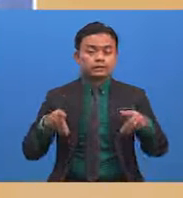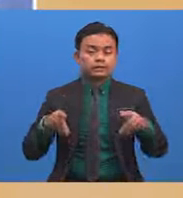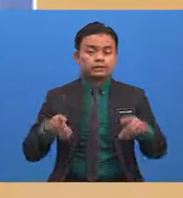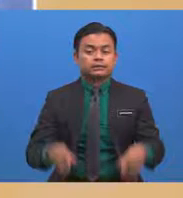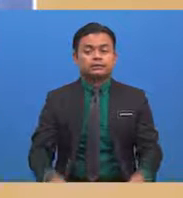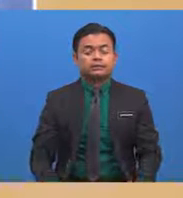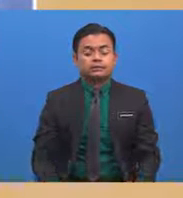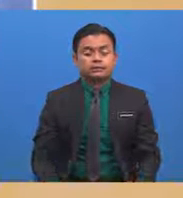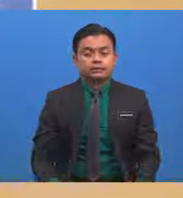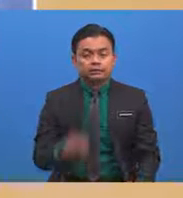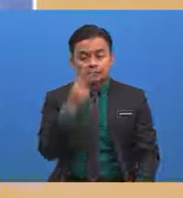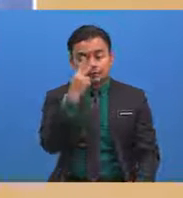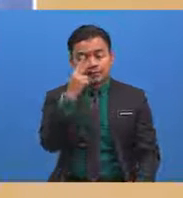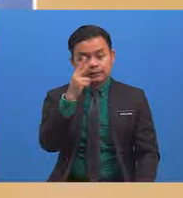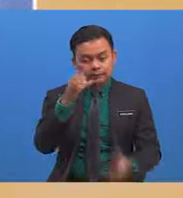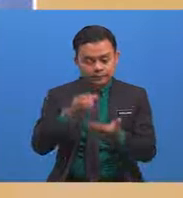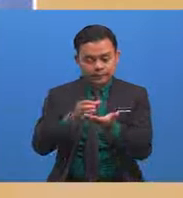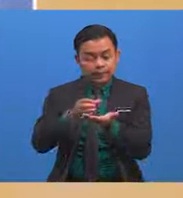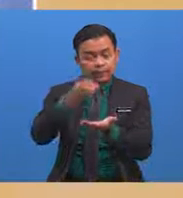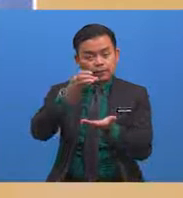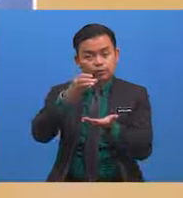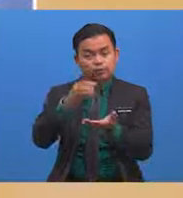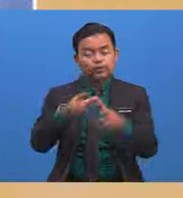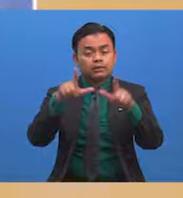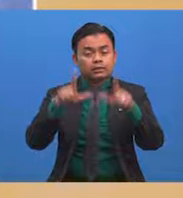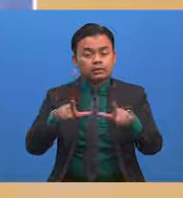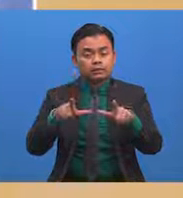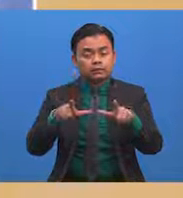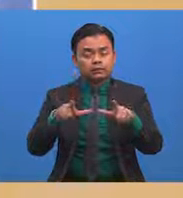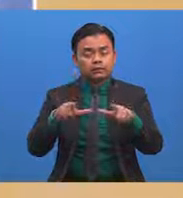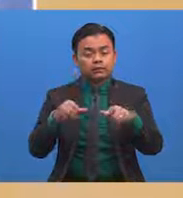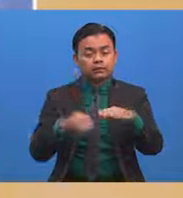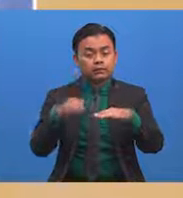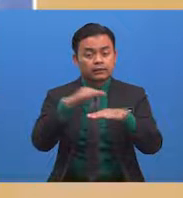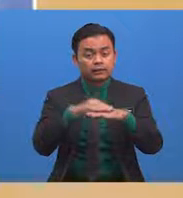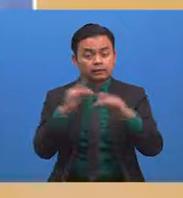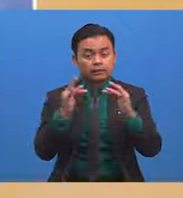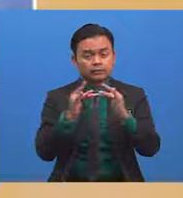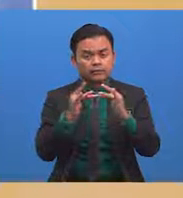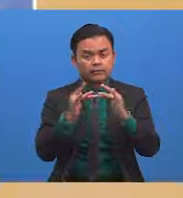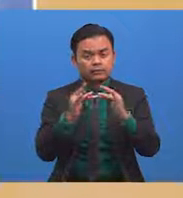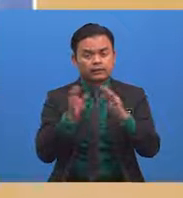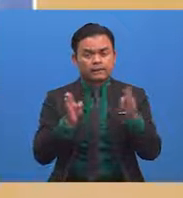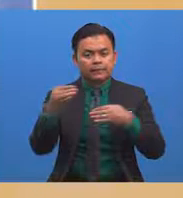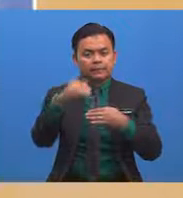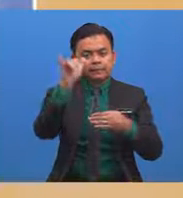sebuah teko yang diletakkan di atas meja di dalam bilik yang gelap.